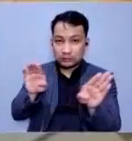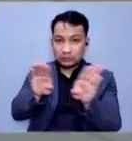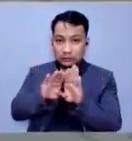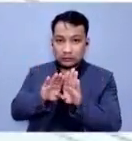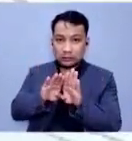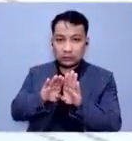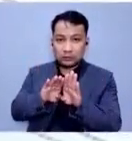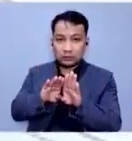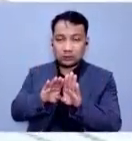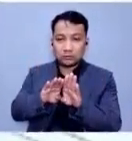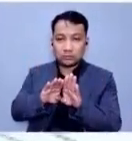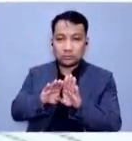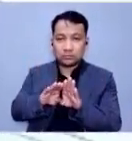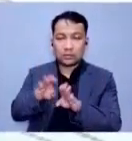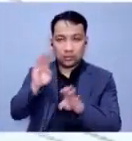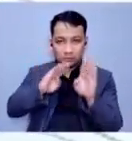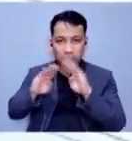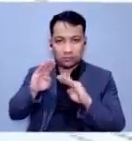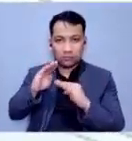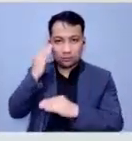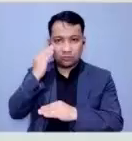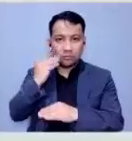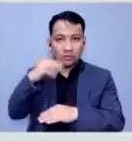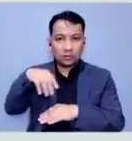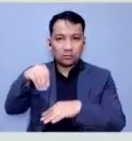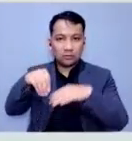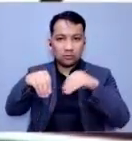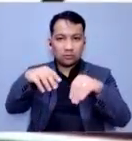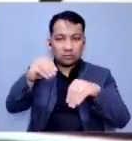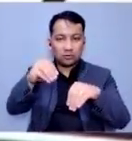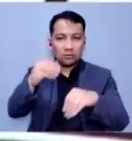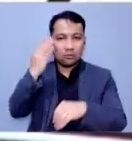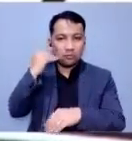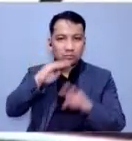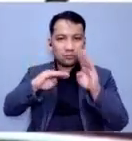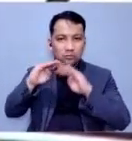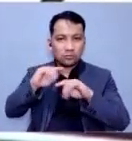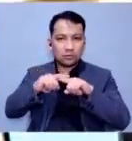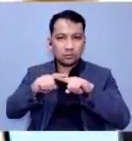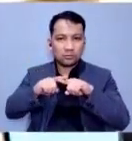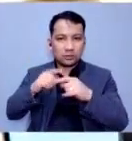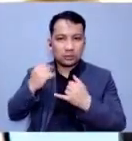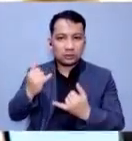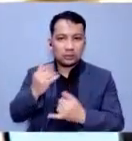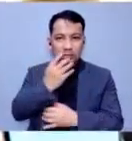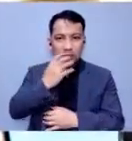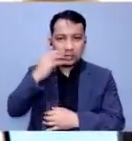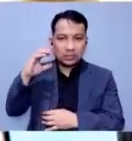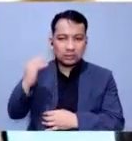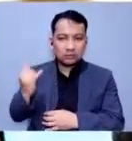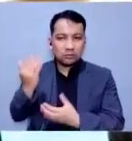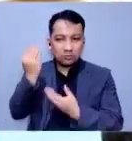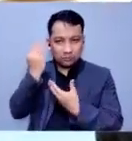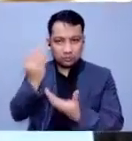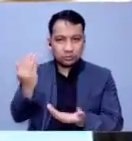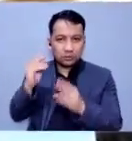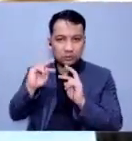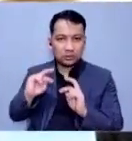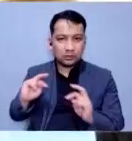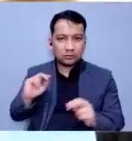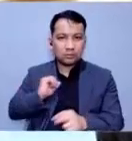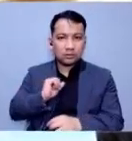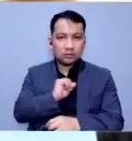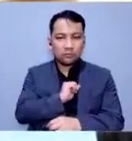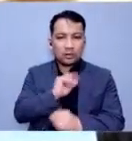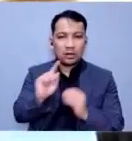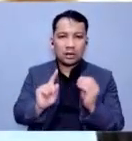alert. Dahil sa halos araw-araw na problema sa kuryente ngayong tag-init, gusto nang imbestigahan ng Senado ang